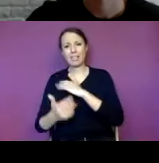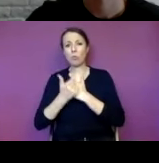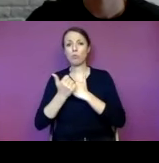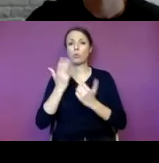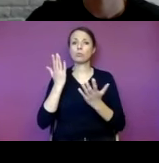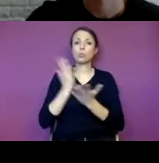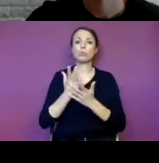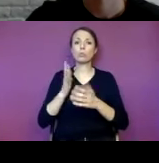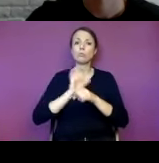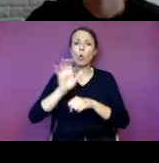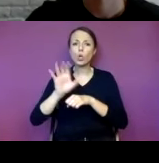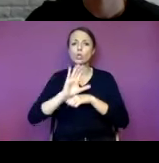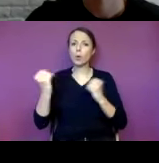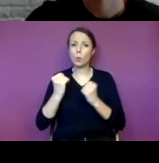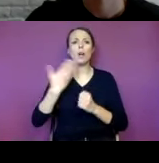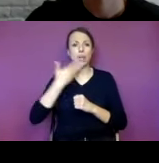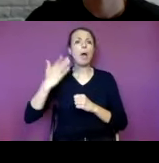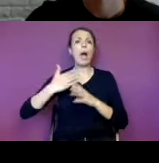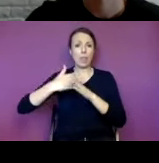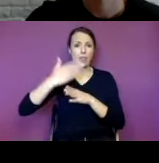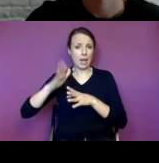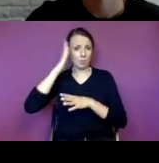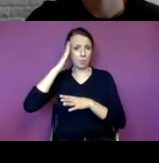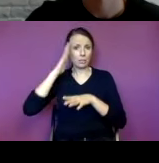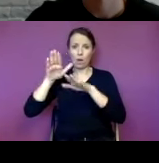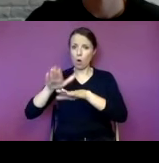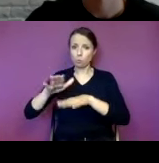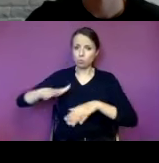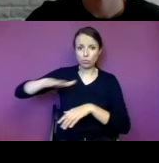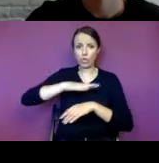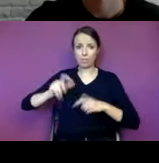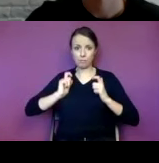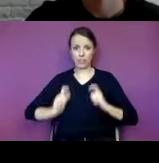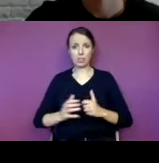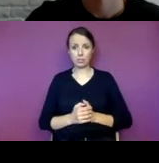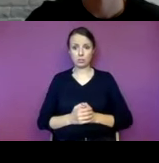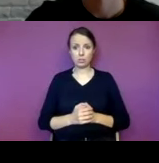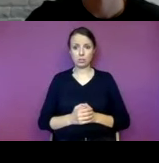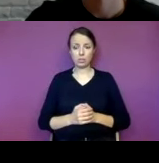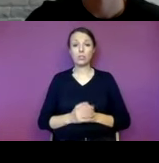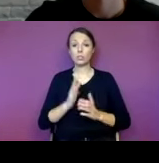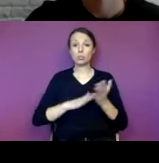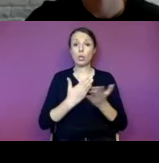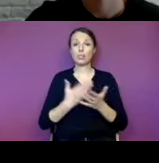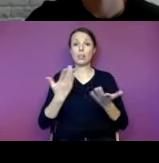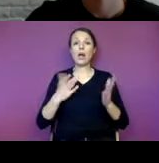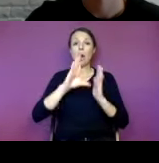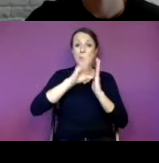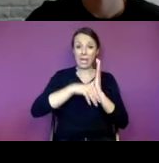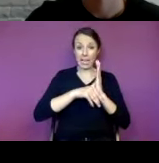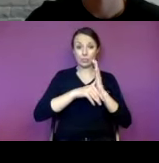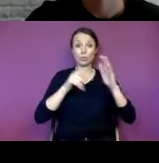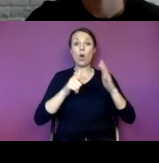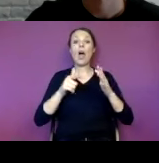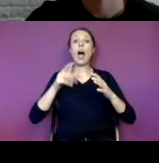w dalszym ciągu pozostają na tych obszarach wiejskich. Trzeba pamiętać, że taka ziemia pod miastem w tej chwili jest bardzo cennym kapitałem.